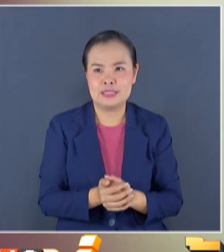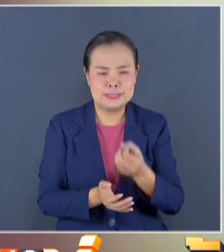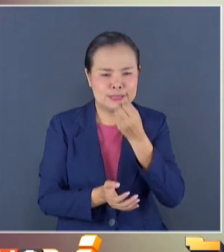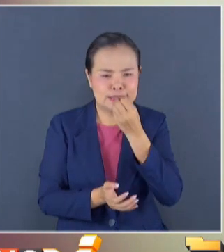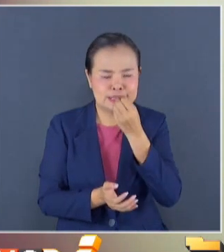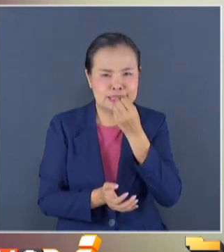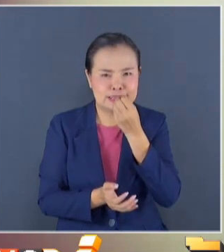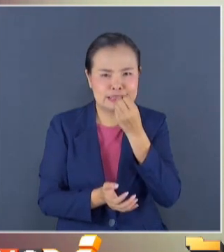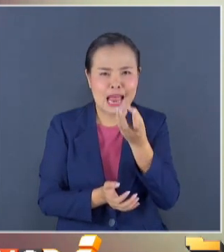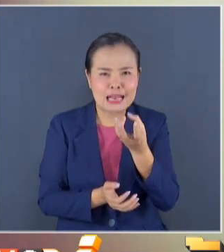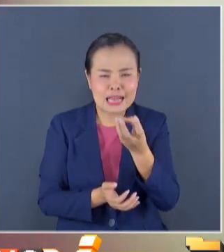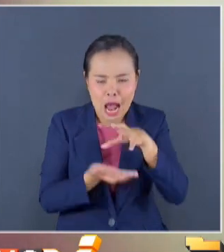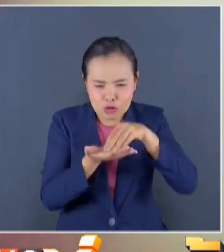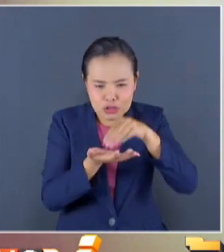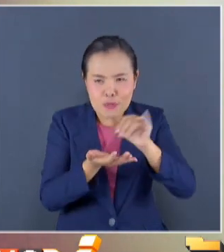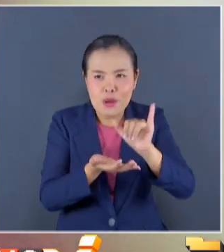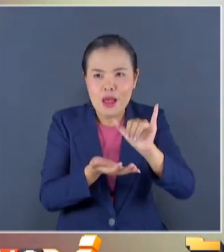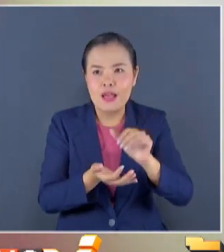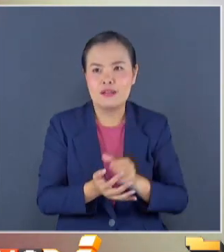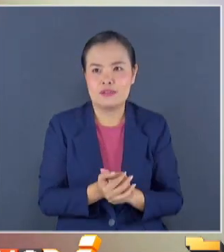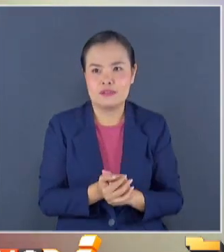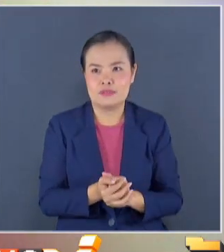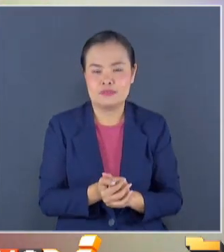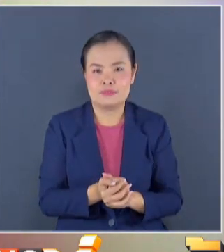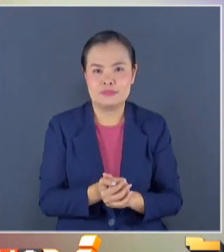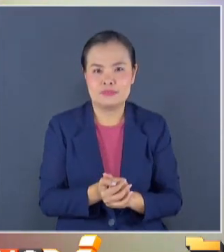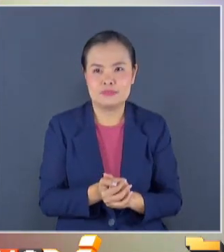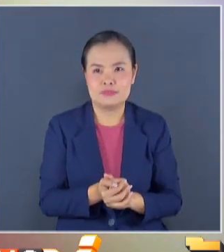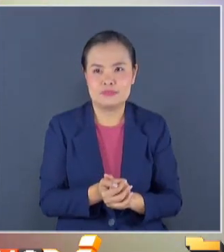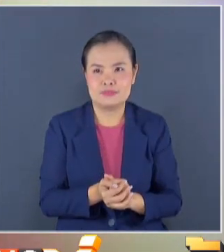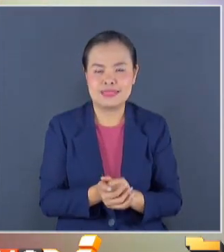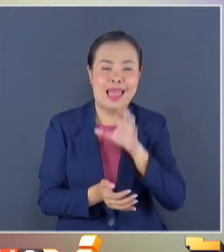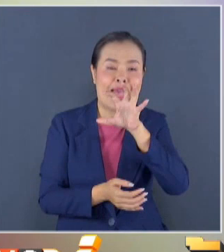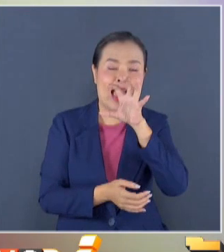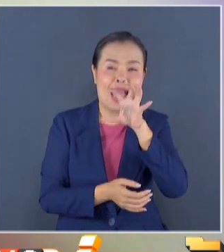ง ครูครับไม่ได้ลอกคนหมา